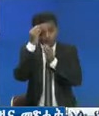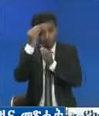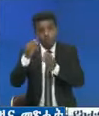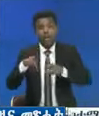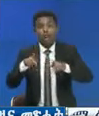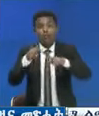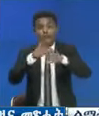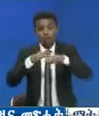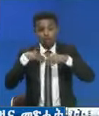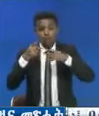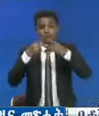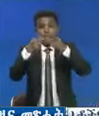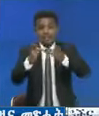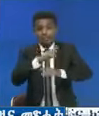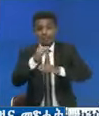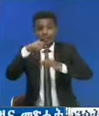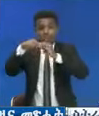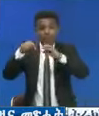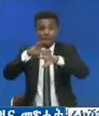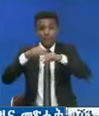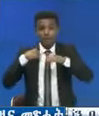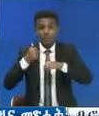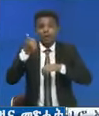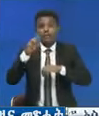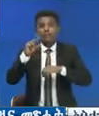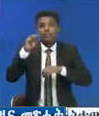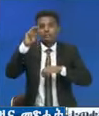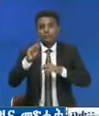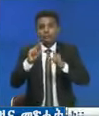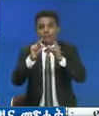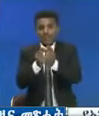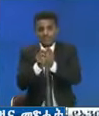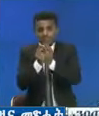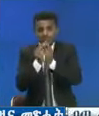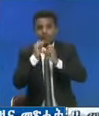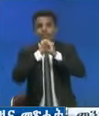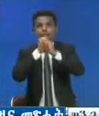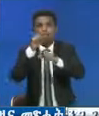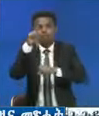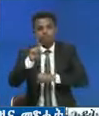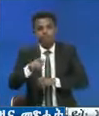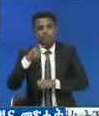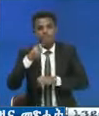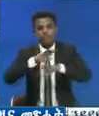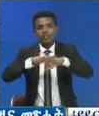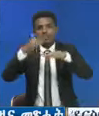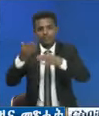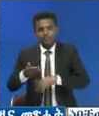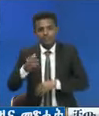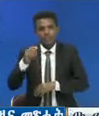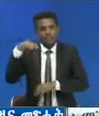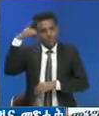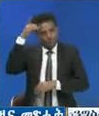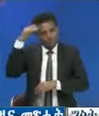አደሮቹም ማሳቸውንና አካባቢያቸውን ከአንበጣ መንጋ ወረርሽኝ ሊጠብቁ እንደሚገባ ጥሪ ቀርቧል። ካሳው መንጌ